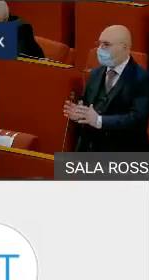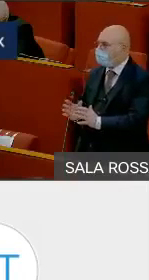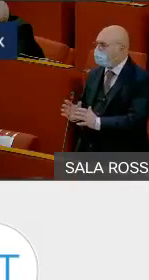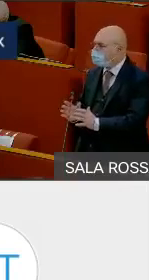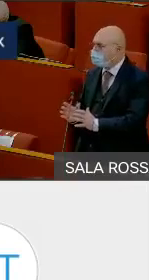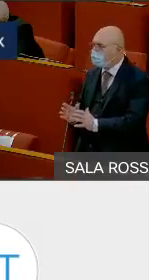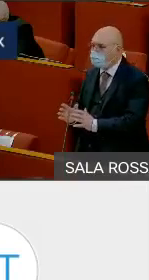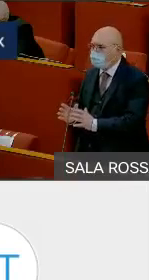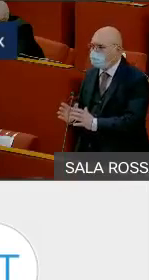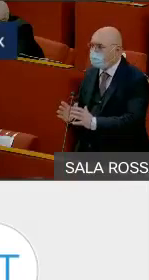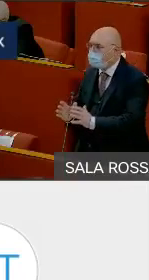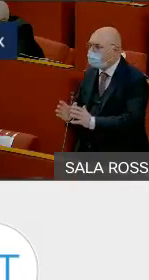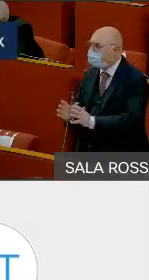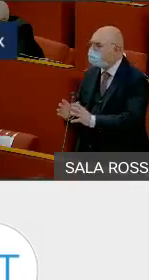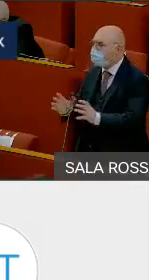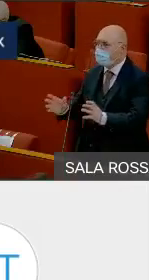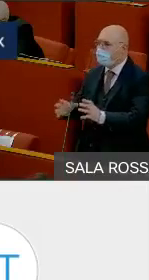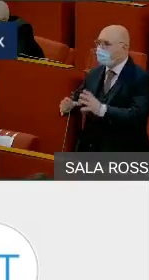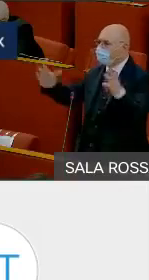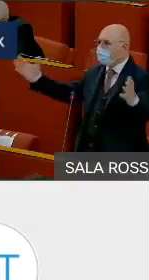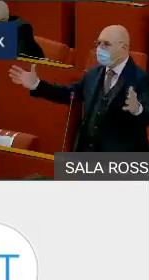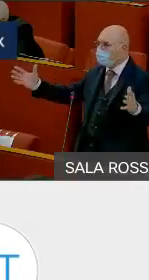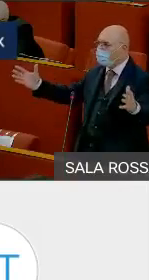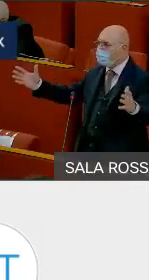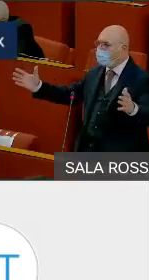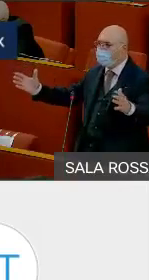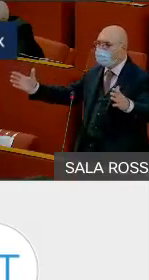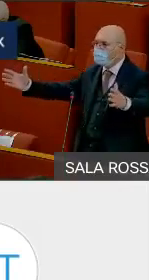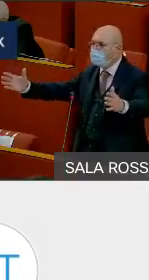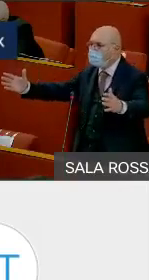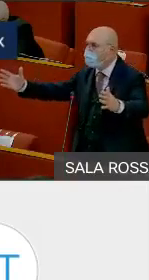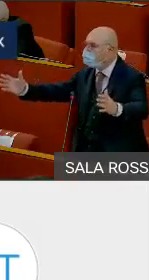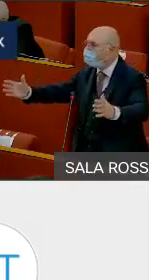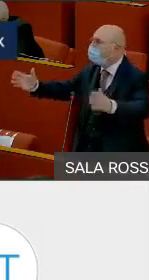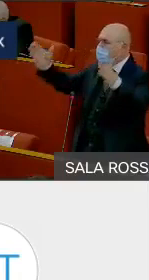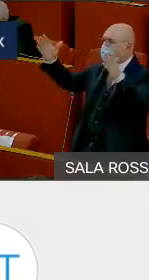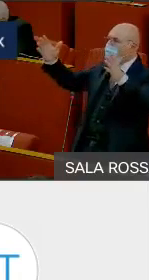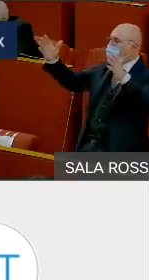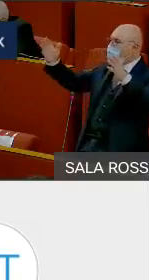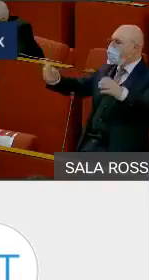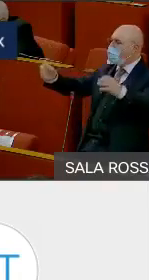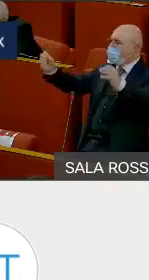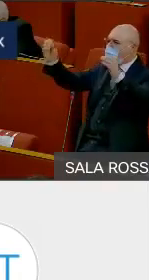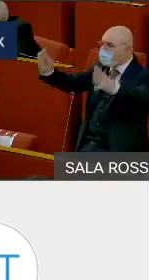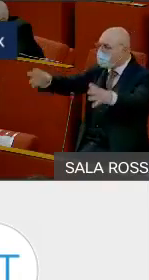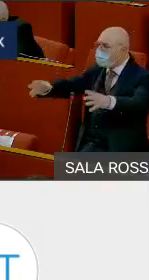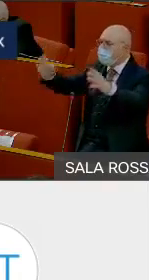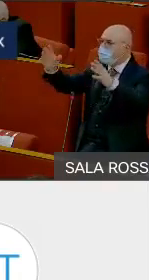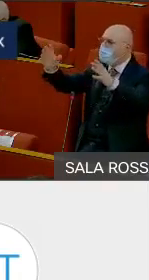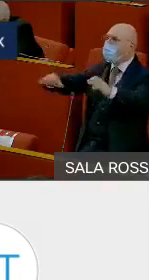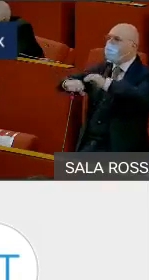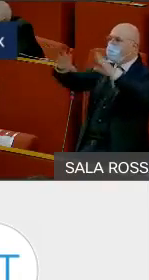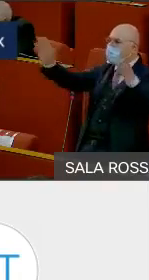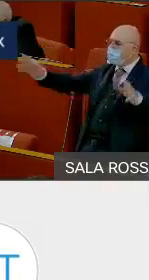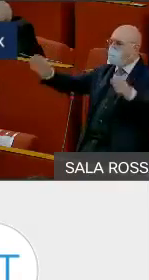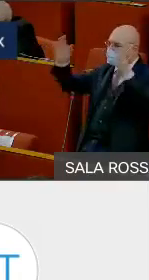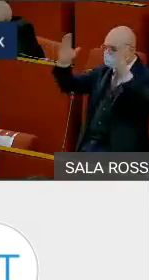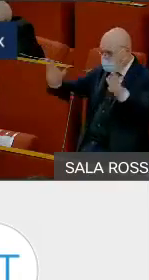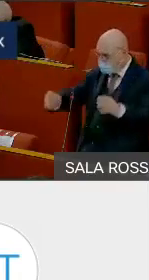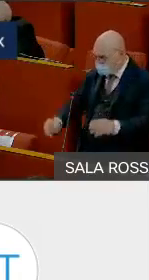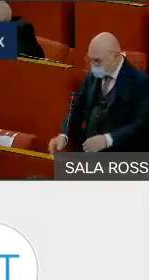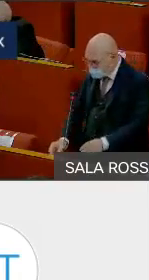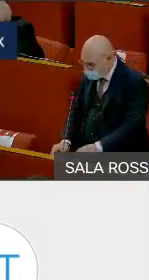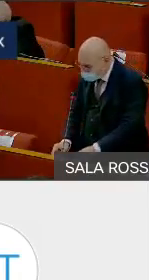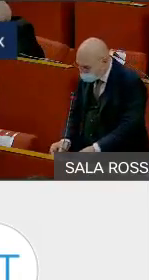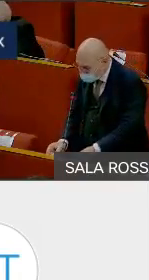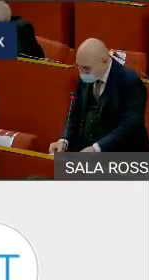minore consumo energetico ma se tu li stravolge e gli aumenti il volume solo lì che quello che era la presenza di in quel panorama del